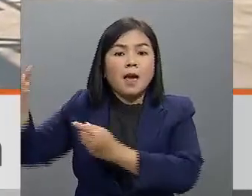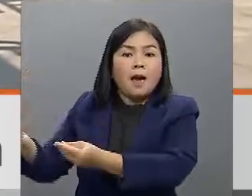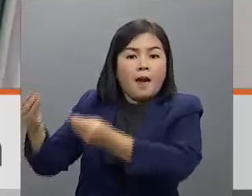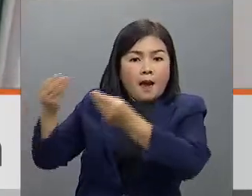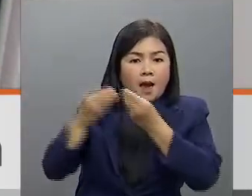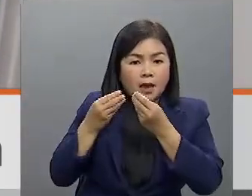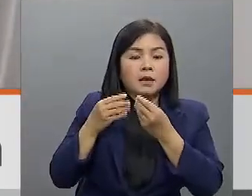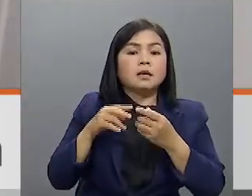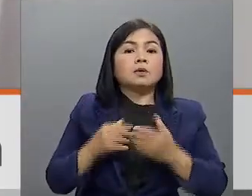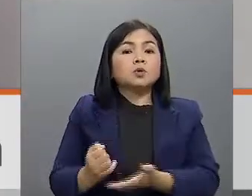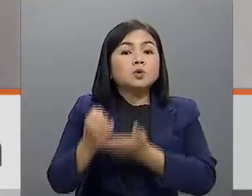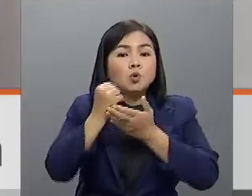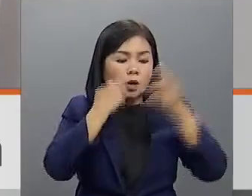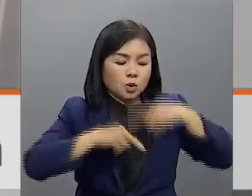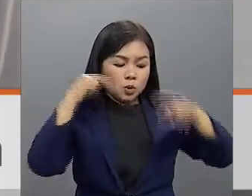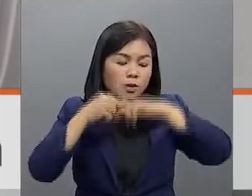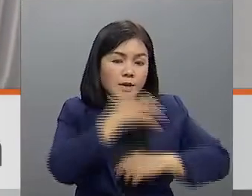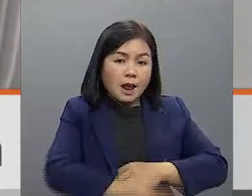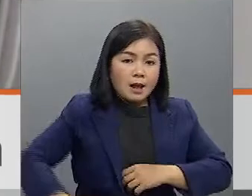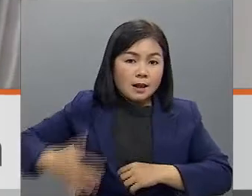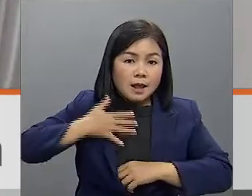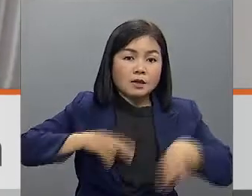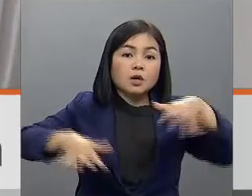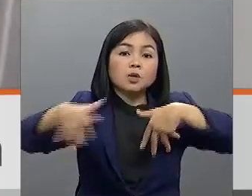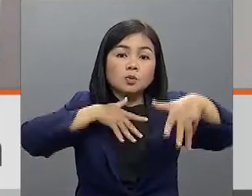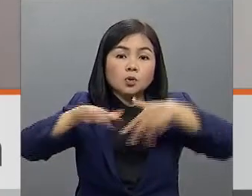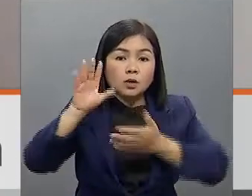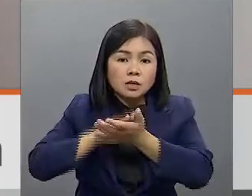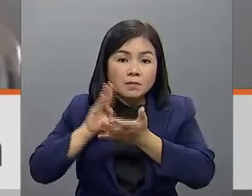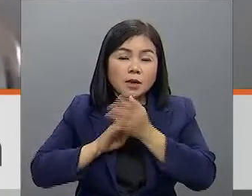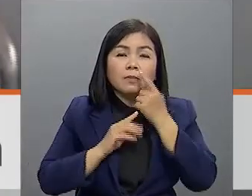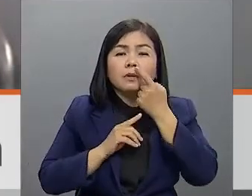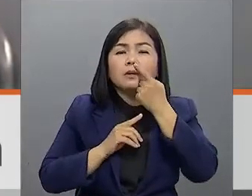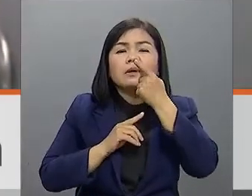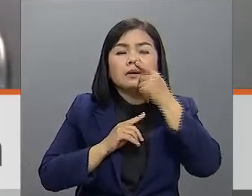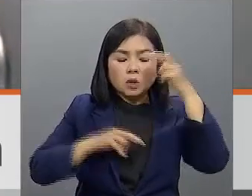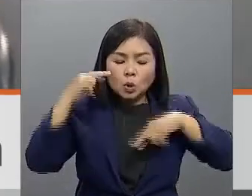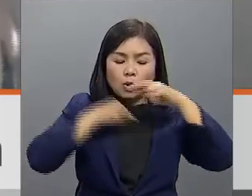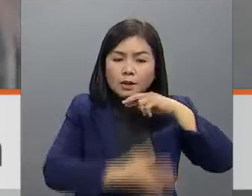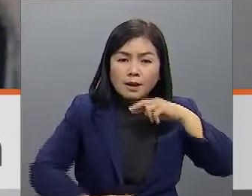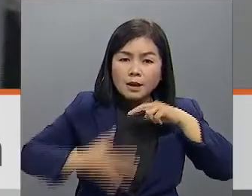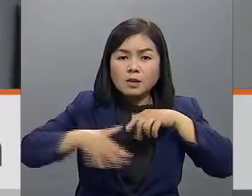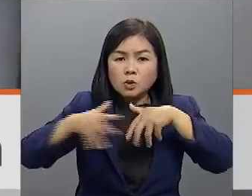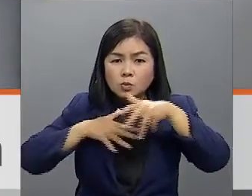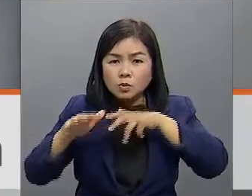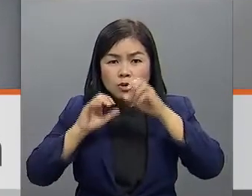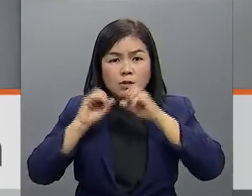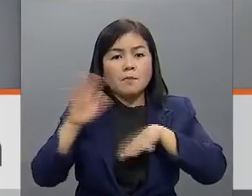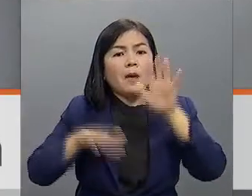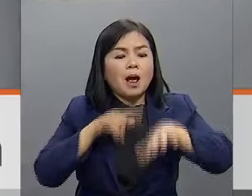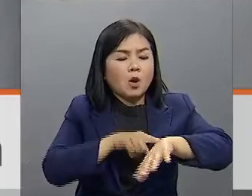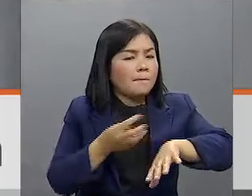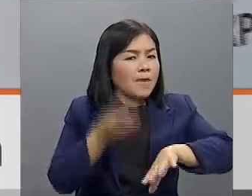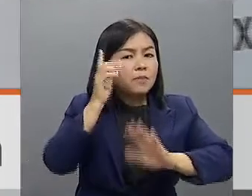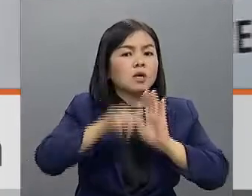ผู้ติดเชื้อโควิด-19 เชิงรุกหรือเก็บสารคัดหลั่งไปตรวจได้อย่างรวดเร็วนะครับและรู้ผลไม่เกิน3ชั่วโมงโด